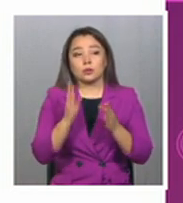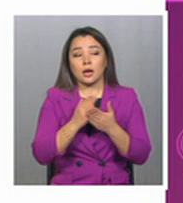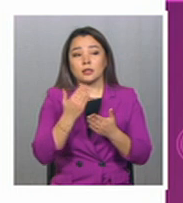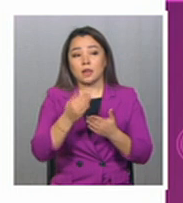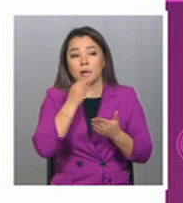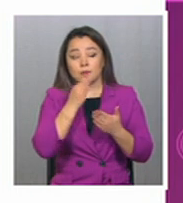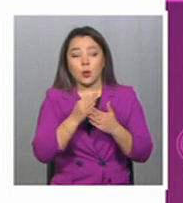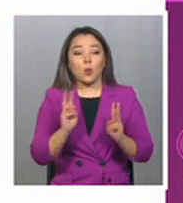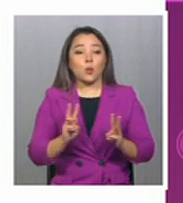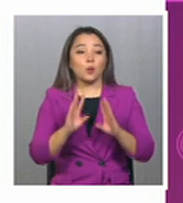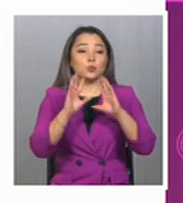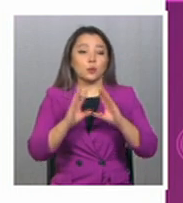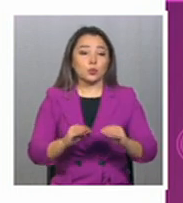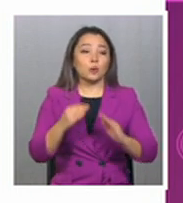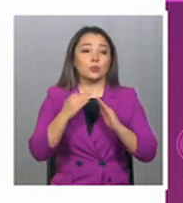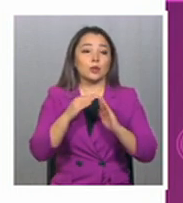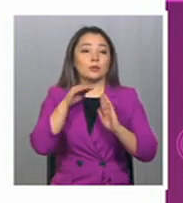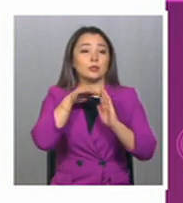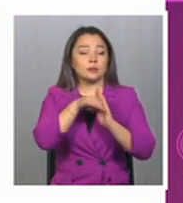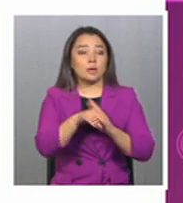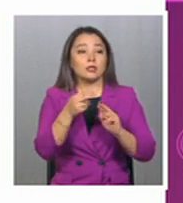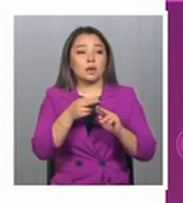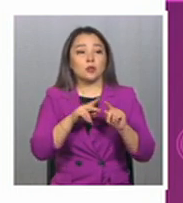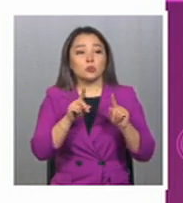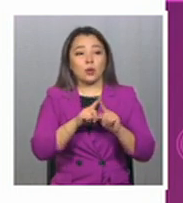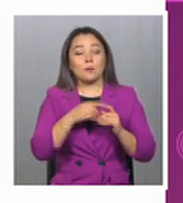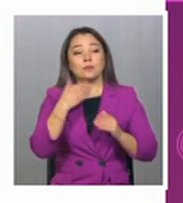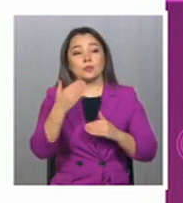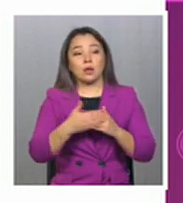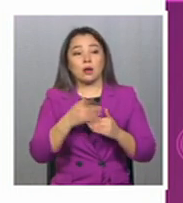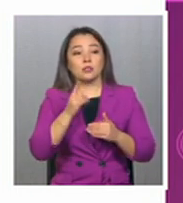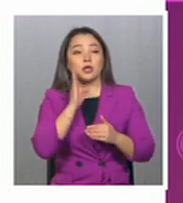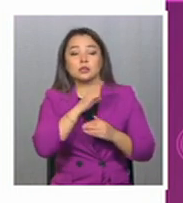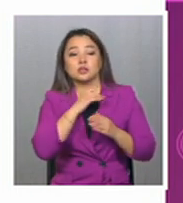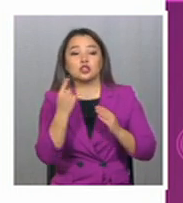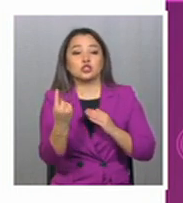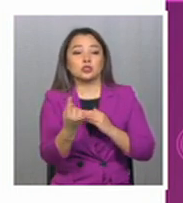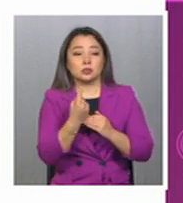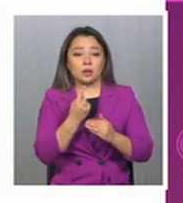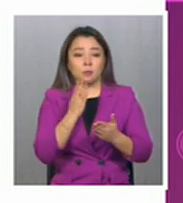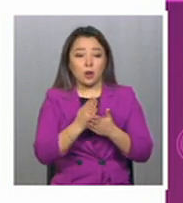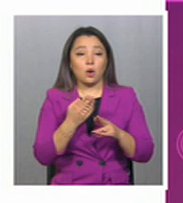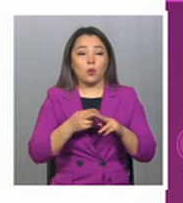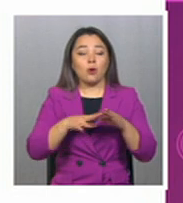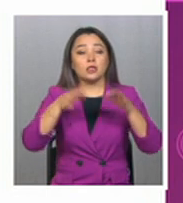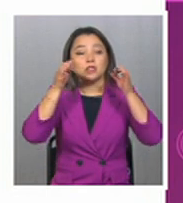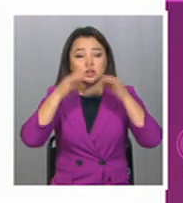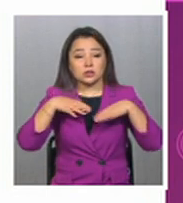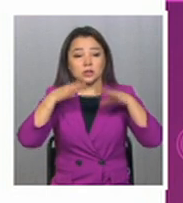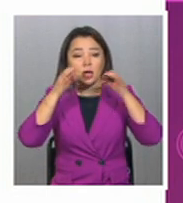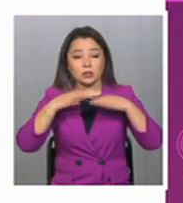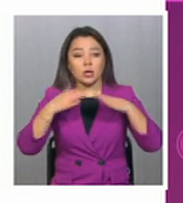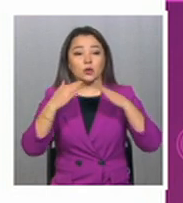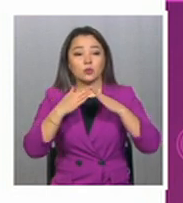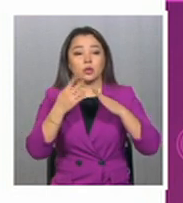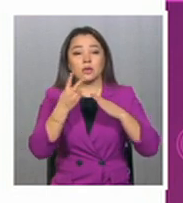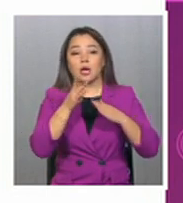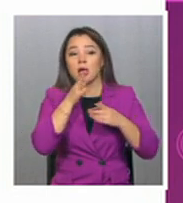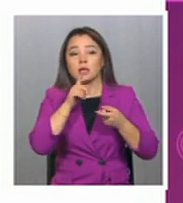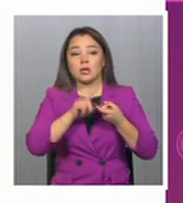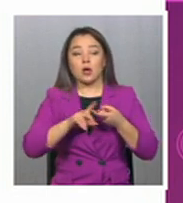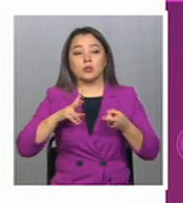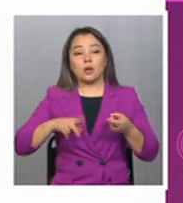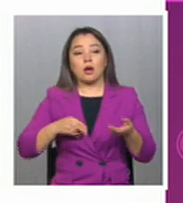Өрт сөндірушілер әлгі үйге келгенде алдарынан бір әйел жүгіріп шықты. Ол жылап тұрып, үйде 2 жасар қызының